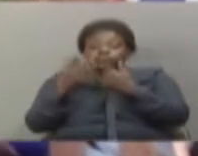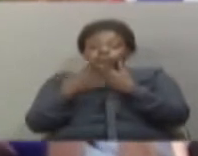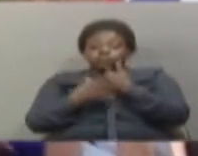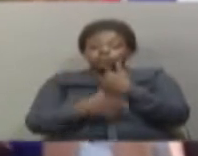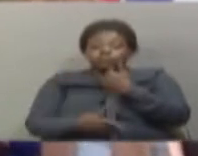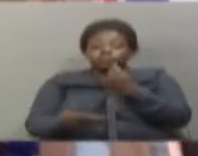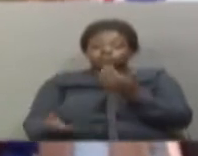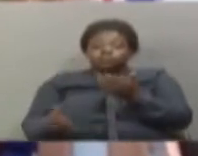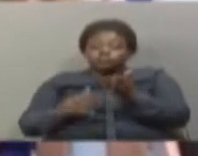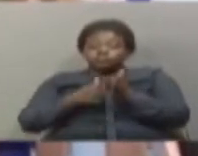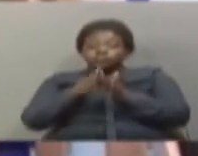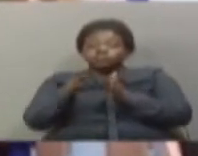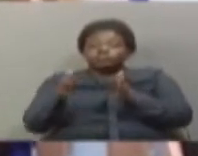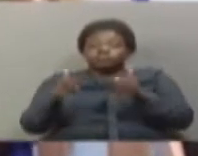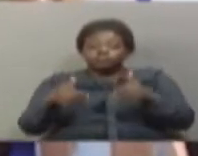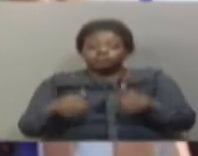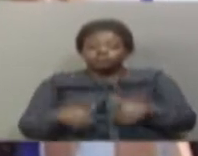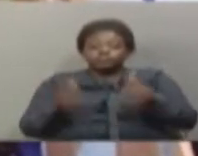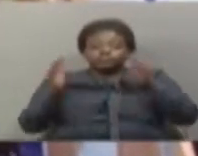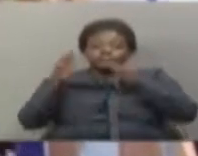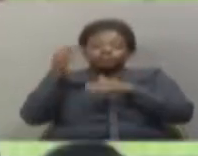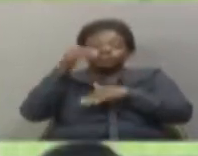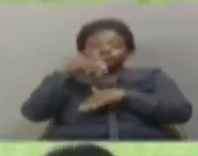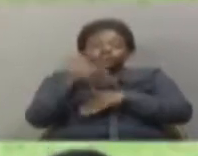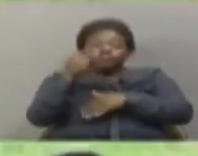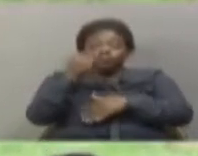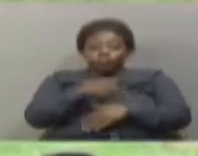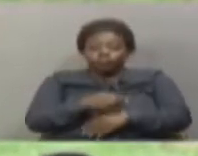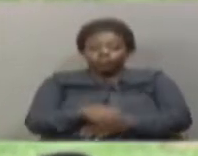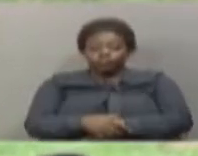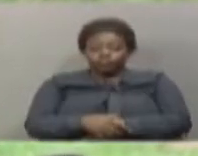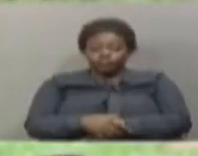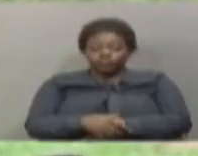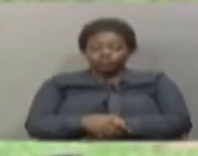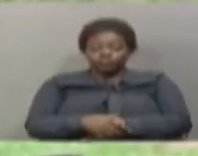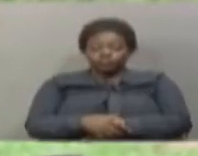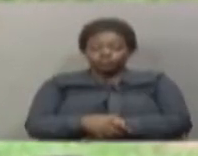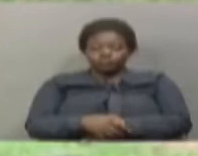ku mukulu abavubuka we bakulize olunaku lwabwe. Abavubuka